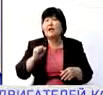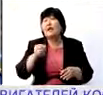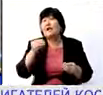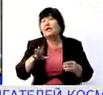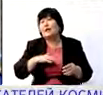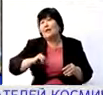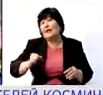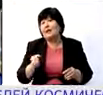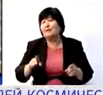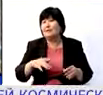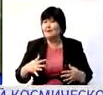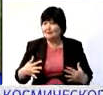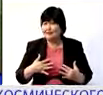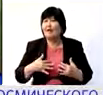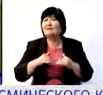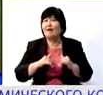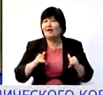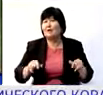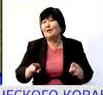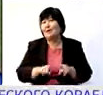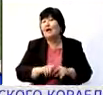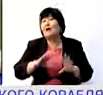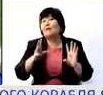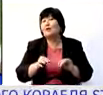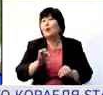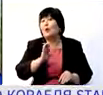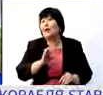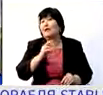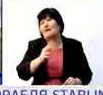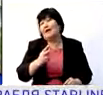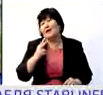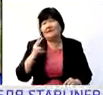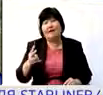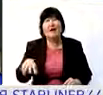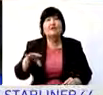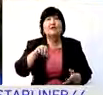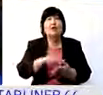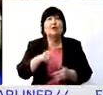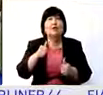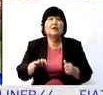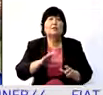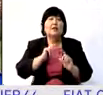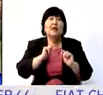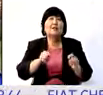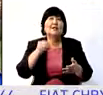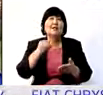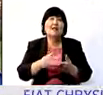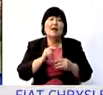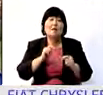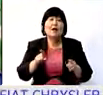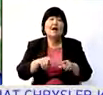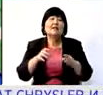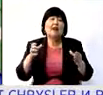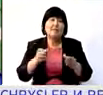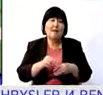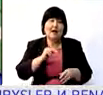была товарищеской, страсти кипели нешуточные. В итоге ничья 2-2. Всем участникам турнира были вручены ценные подарки от